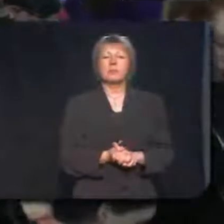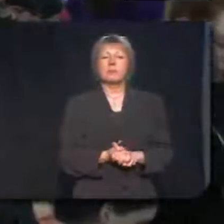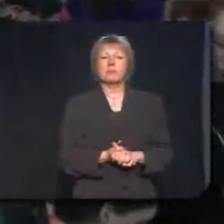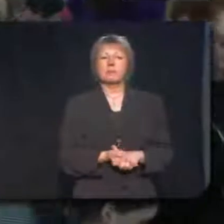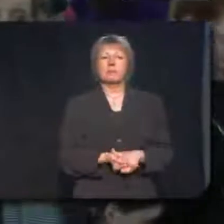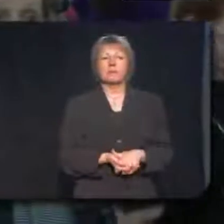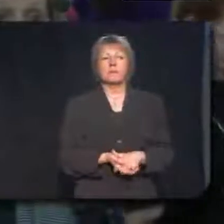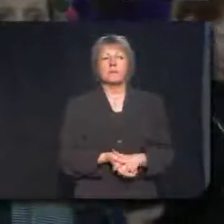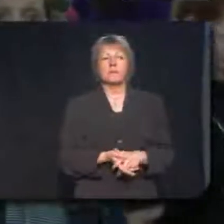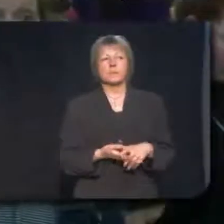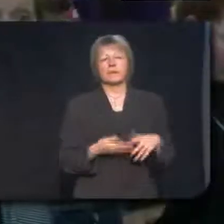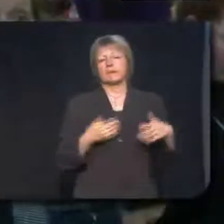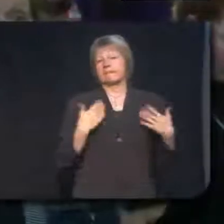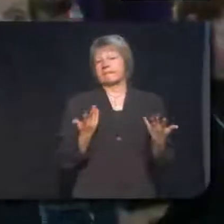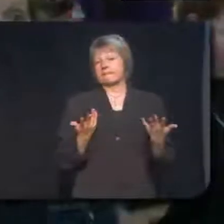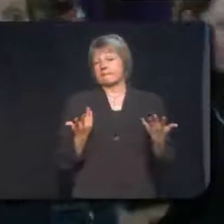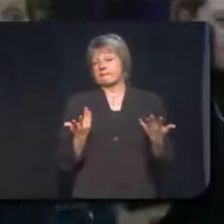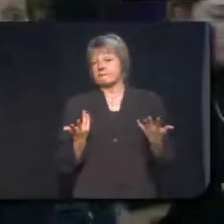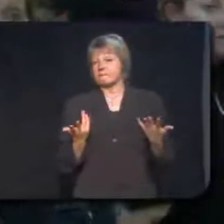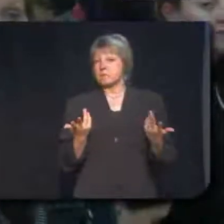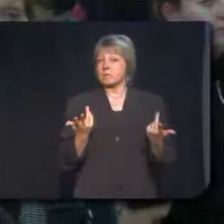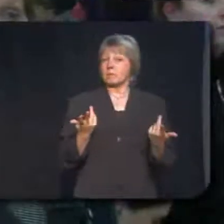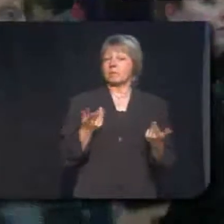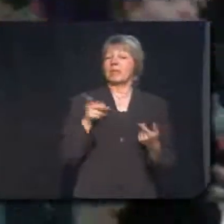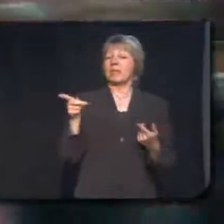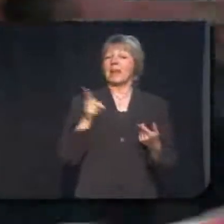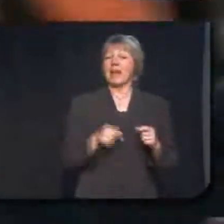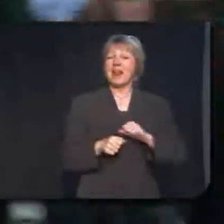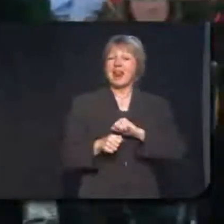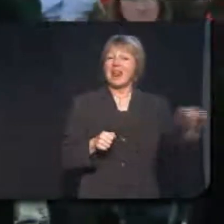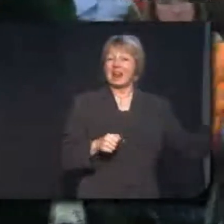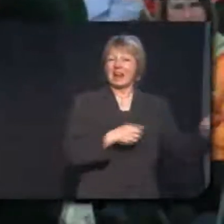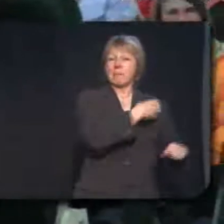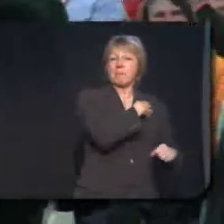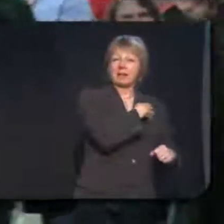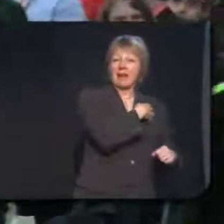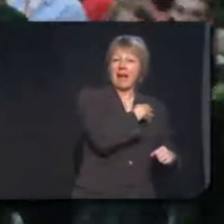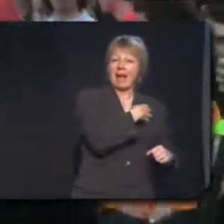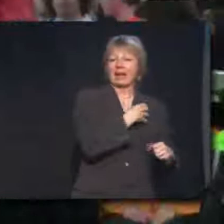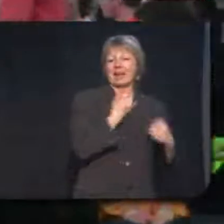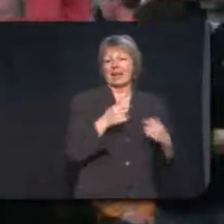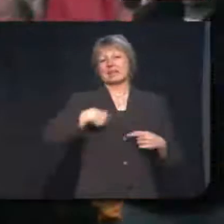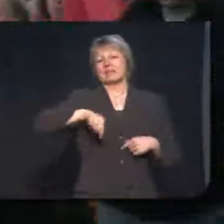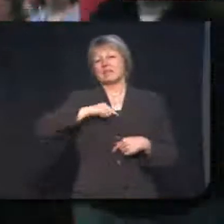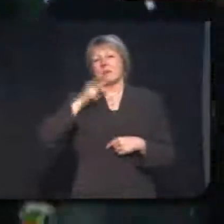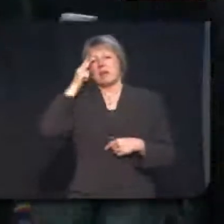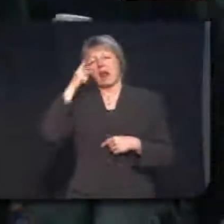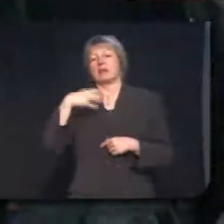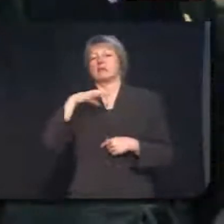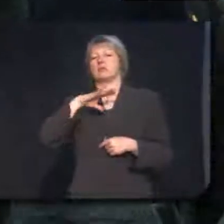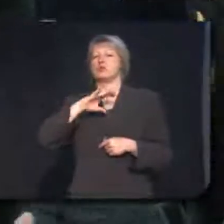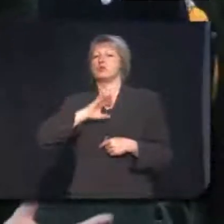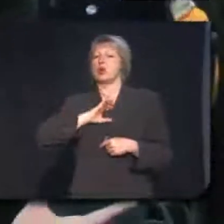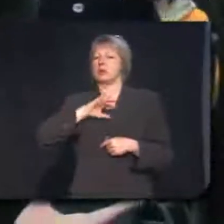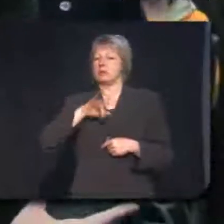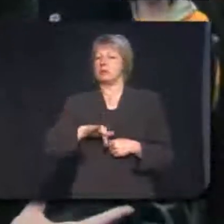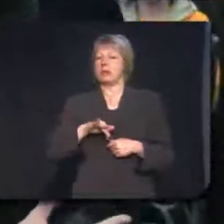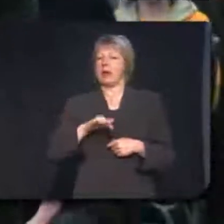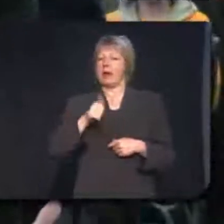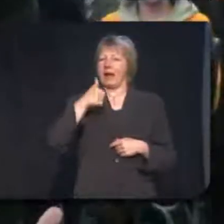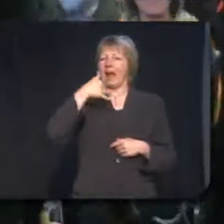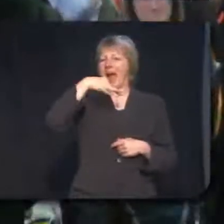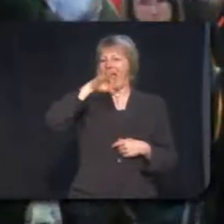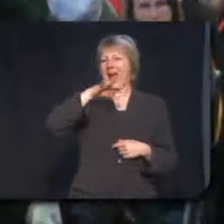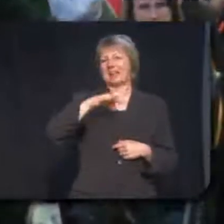die Chance die einzige Friedenspartei neben den Linken zu sein alle anderen haben sich da bereits das qualifiziert tut